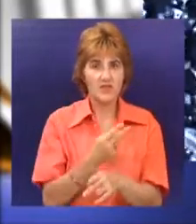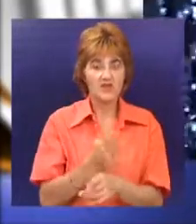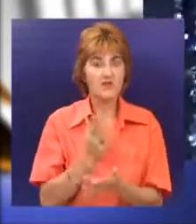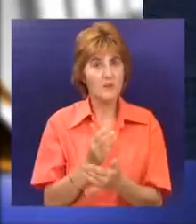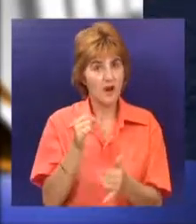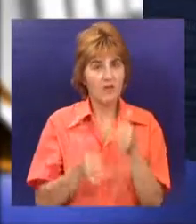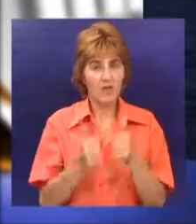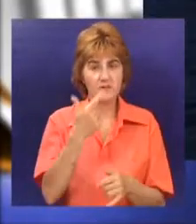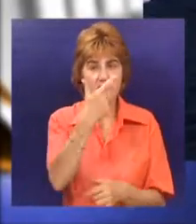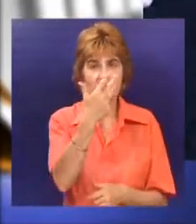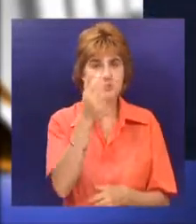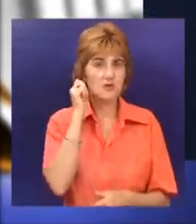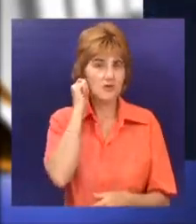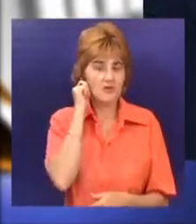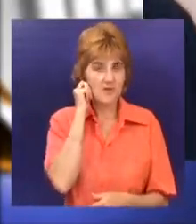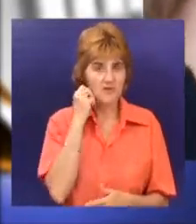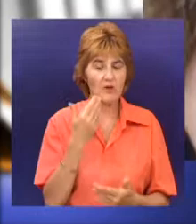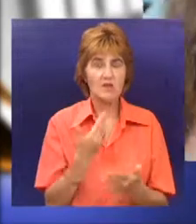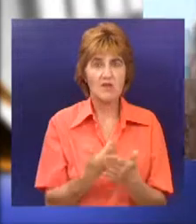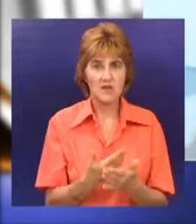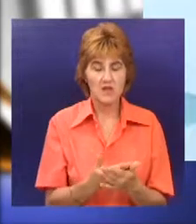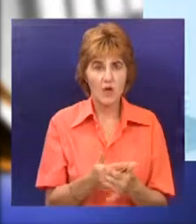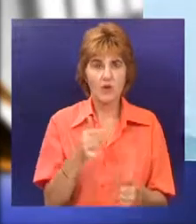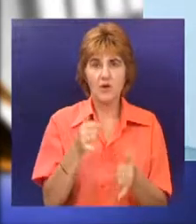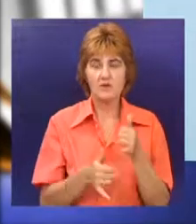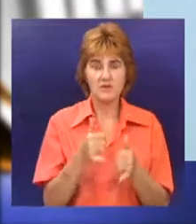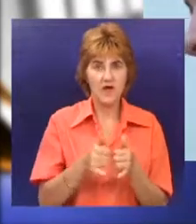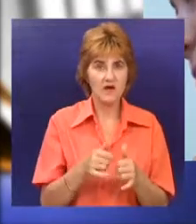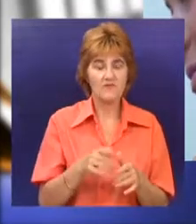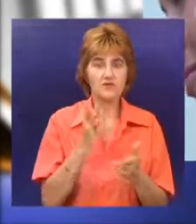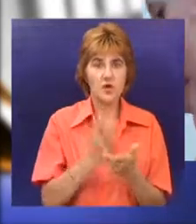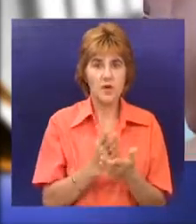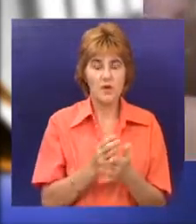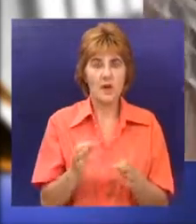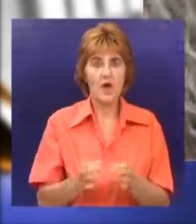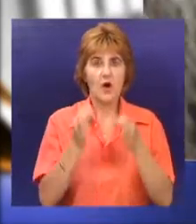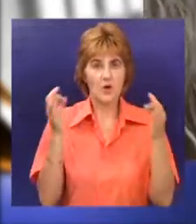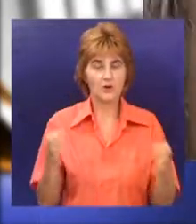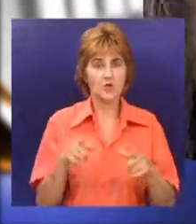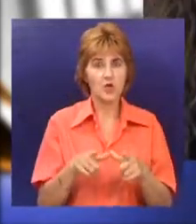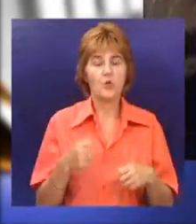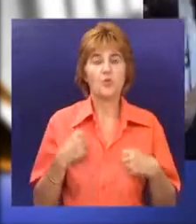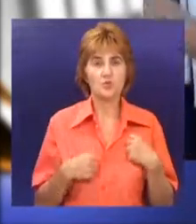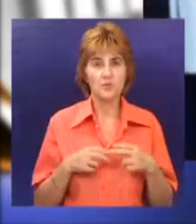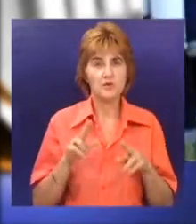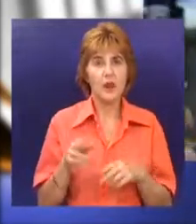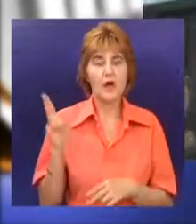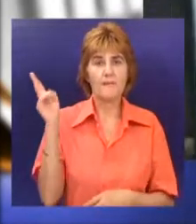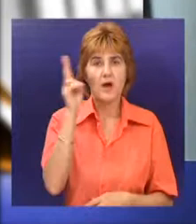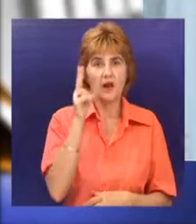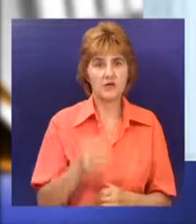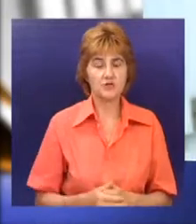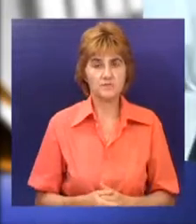laskavu titulu najlepše. Jedno od kvalifikacionih takmičenja za mis Srbije održano je i u Subotici, tačnije na Paliću.